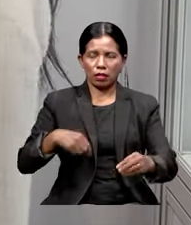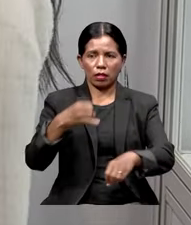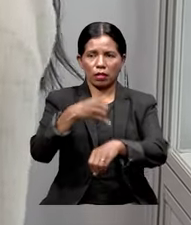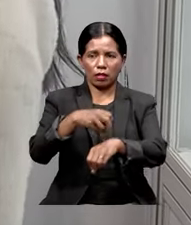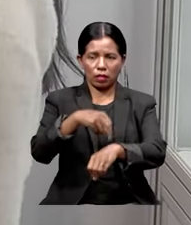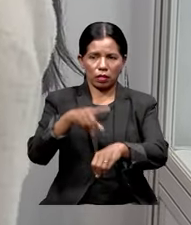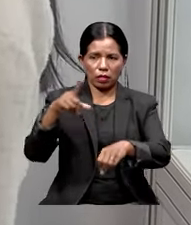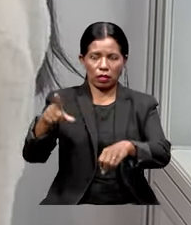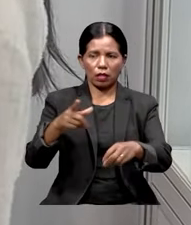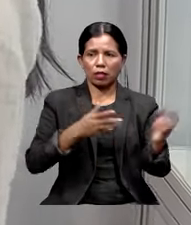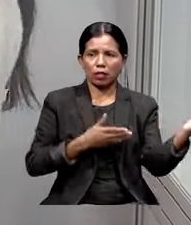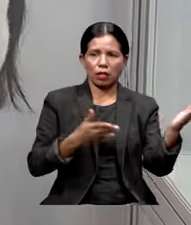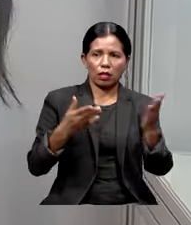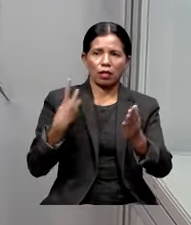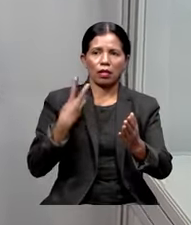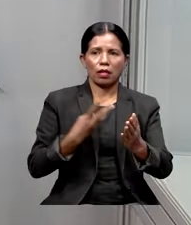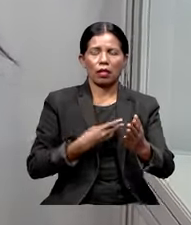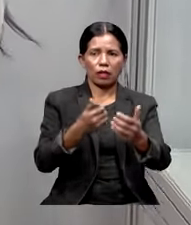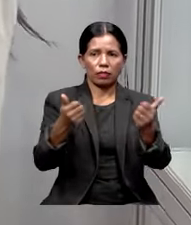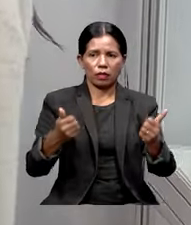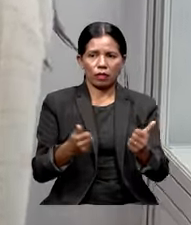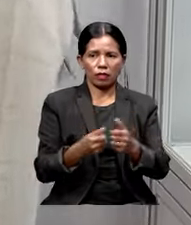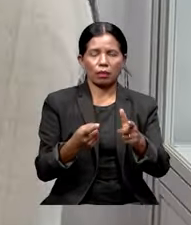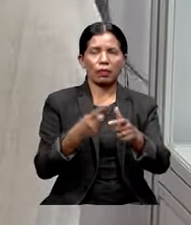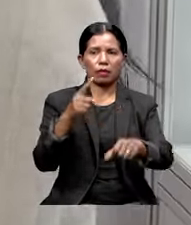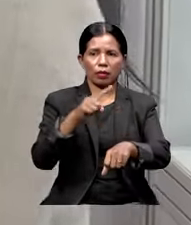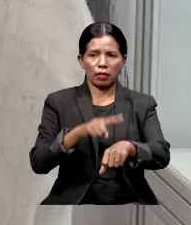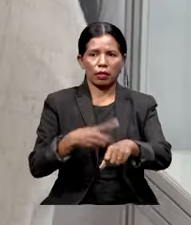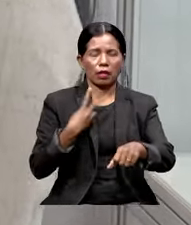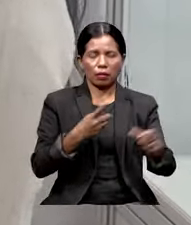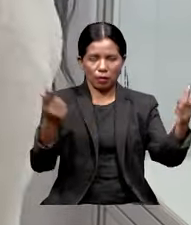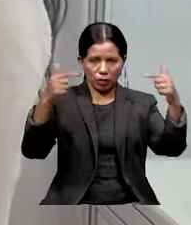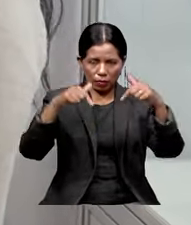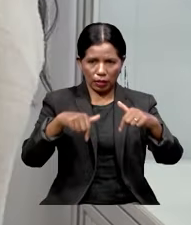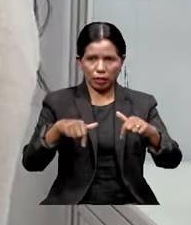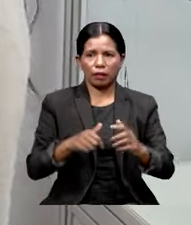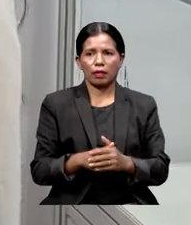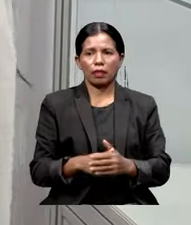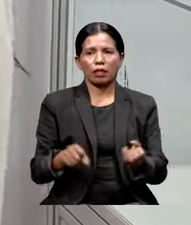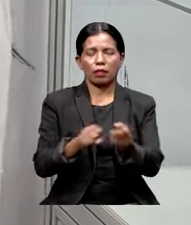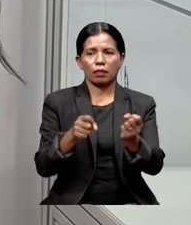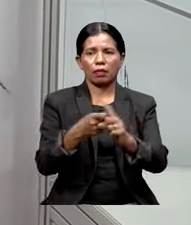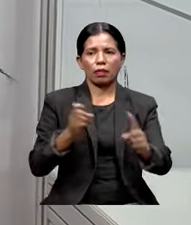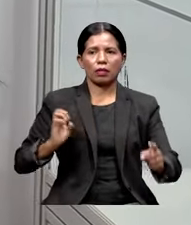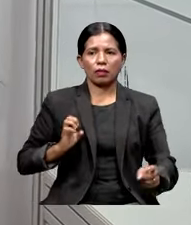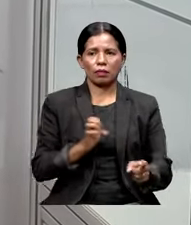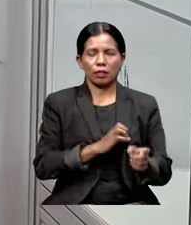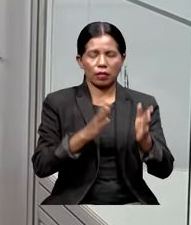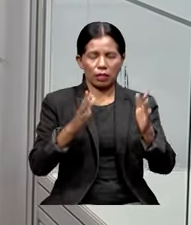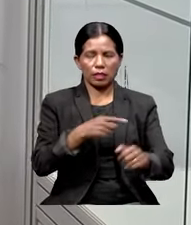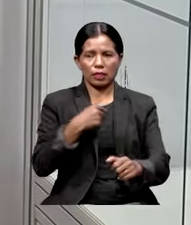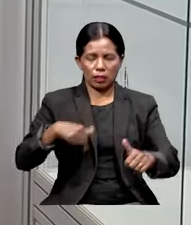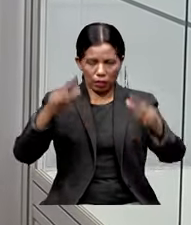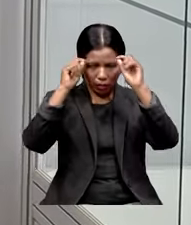International Expo, asosiasi ini nih kau yang primero mes. Ami mai hene, nebe suporta usi ambasara China ya Timor.